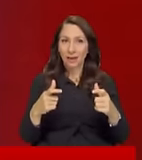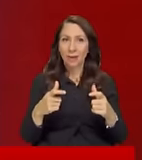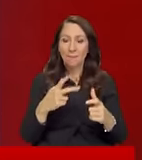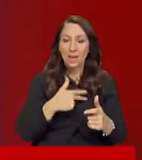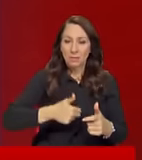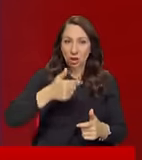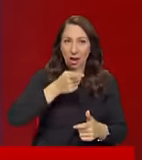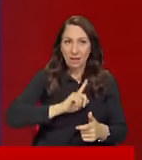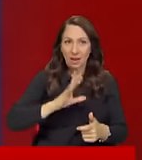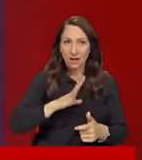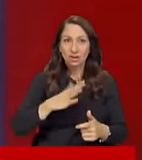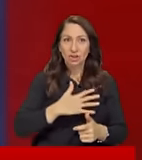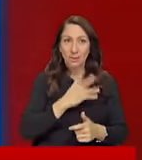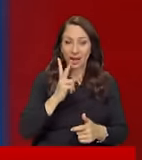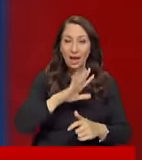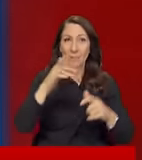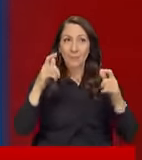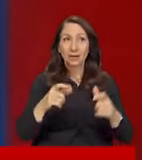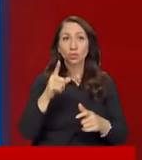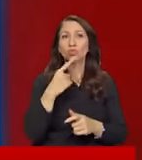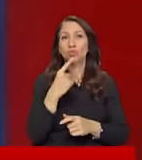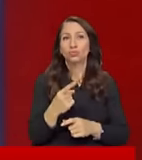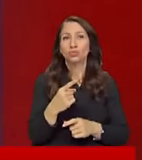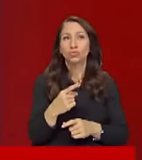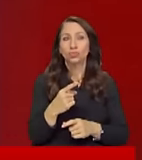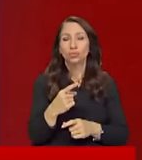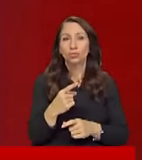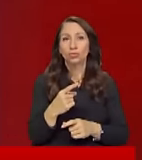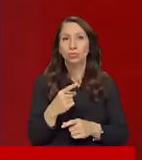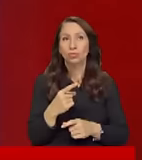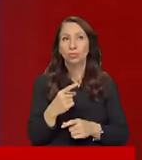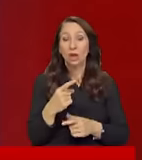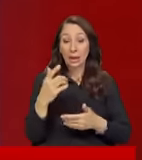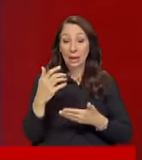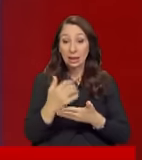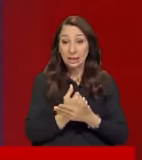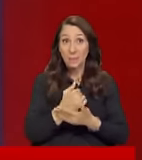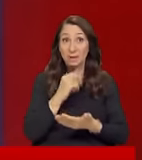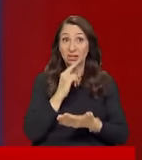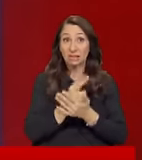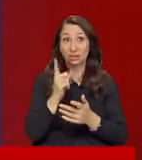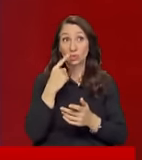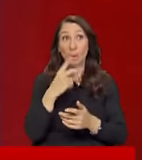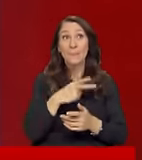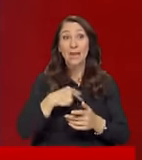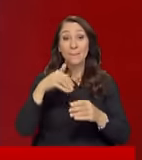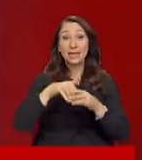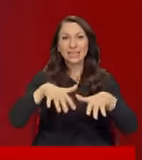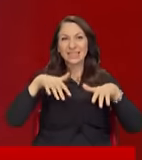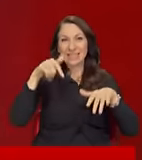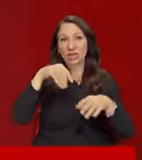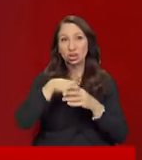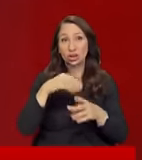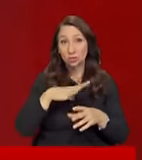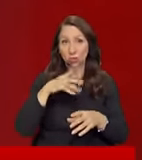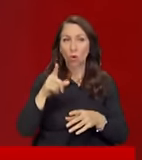belediye başkanı adayları var Cumhuriyet Halk Partisi'nin, her meydanda da şunu söylüyorsunuz. Kazanma iddianızla birlikte belediye meclisini de